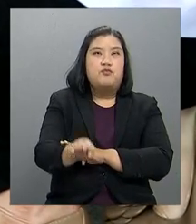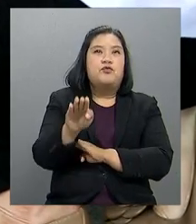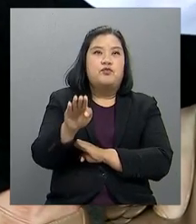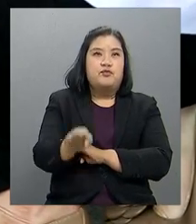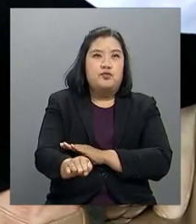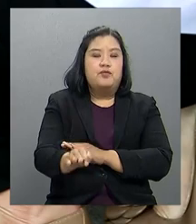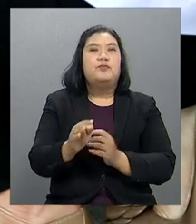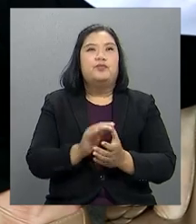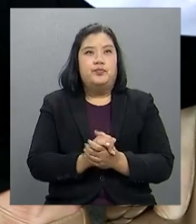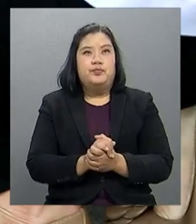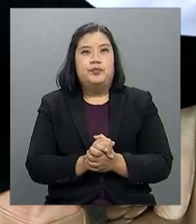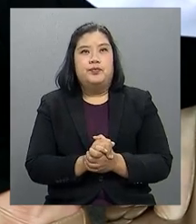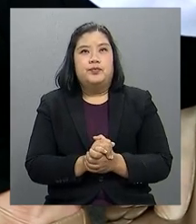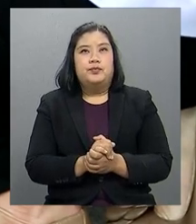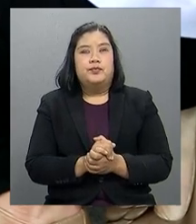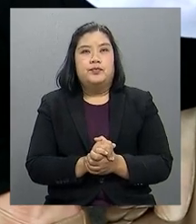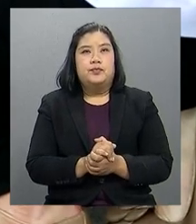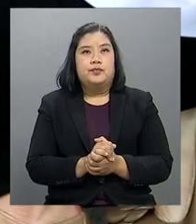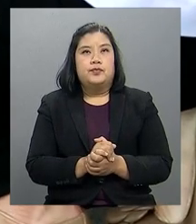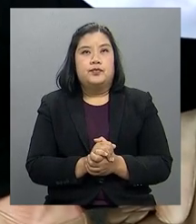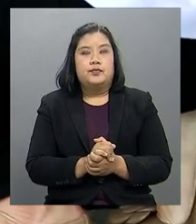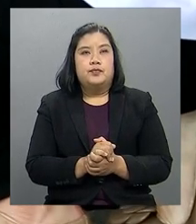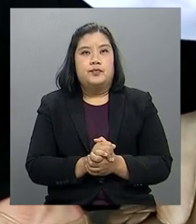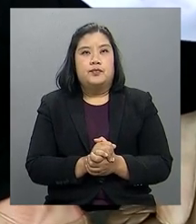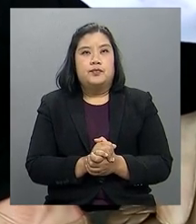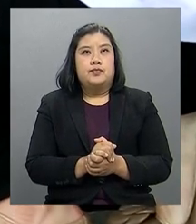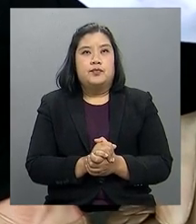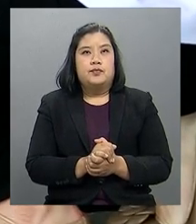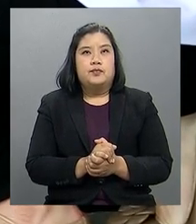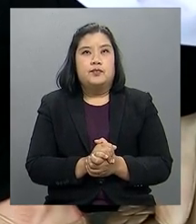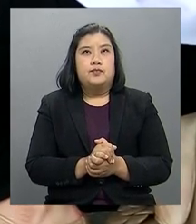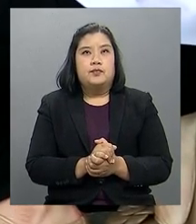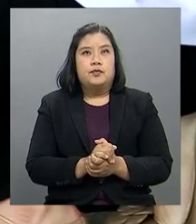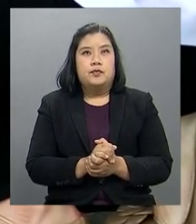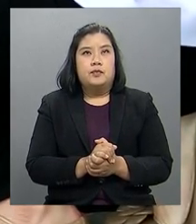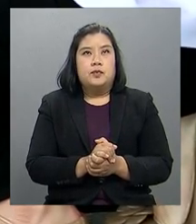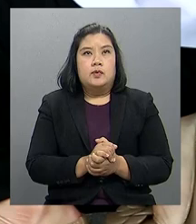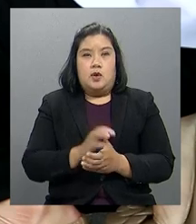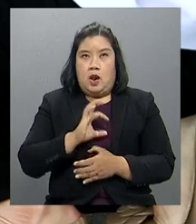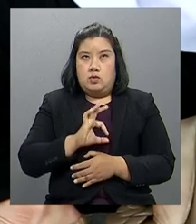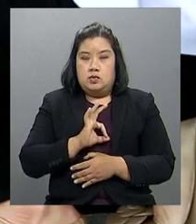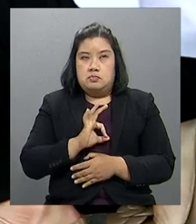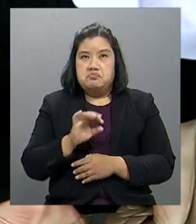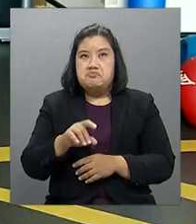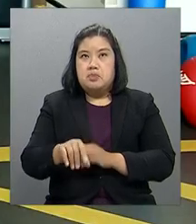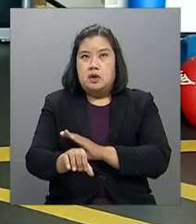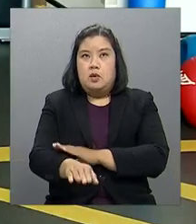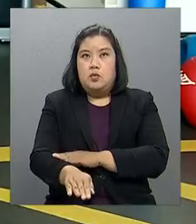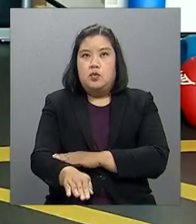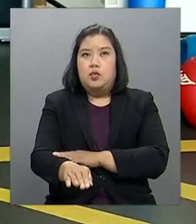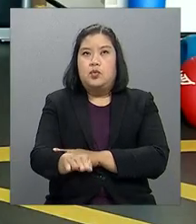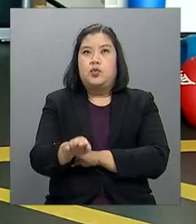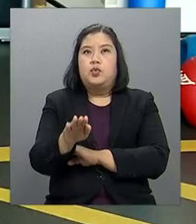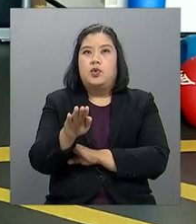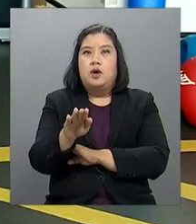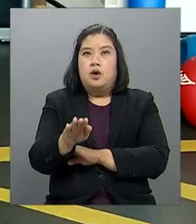ามเนื้อมันจะหดสั้นเข้าหากัน ค่ะ จังหวะต้านเนี่ยเราจะต้องกล้ามเนื้อเขาจะค่อยๆยาวออกทีละนิดนะคะซึ่งเป็น